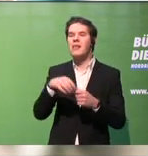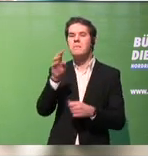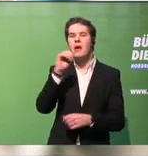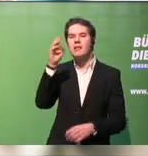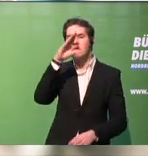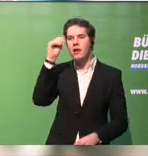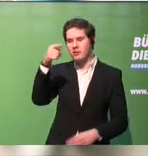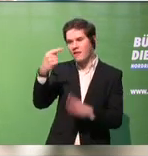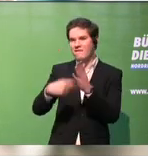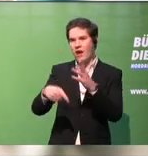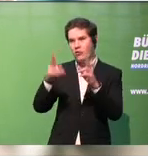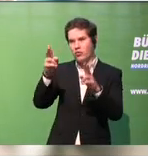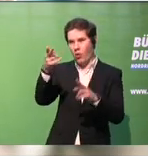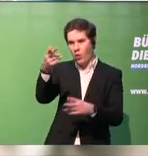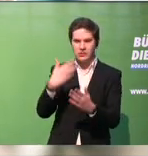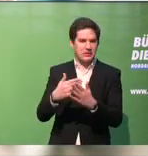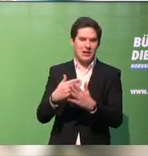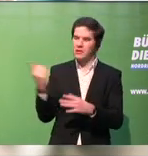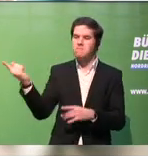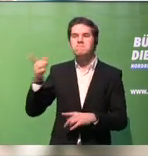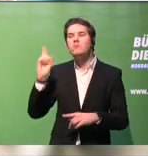Das geht natürlich auf gar keinen Fall.